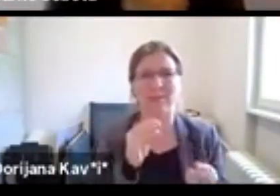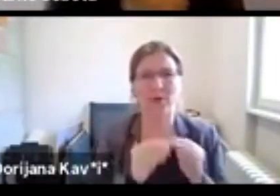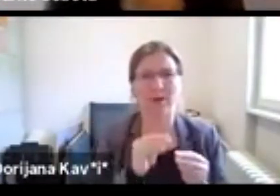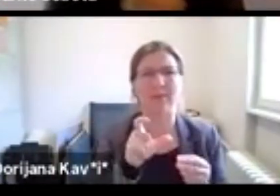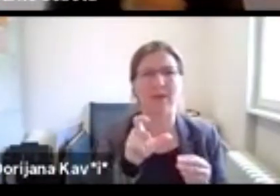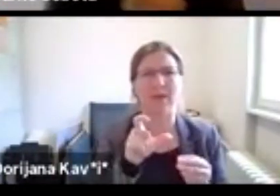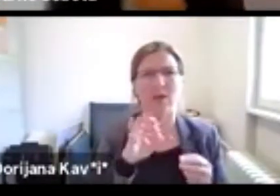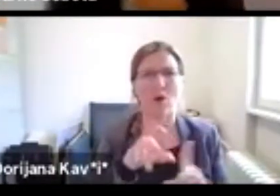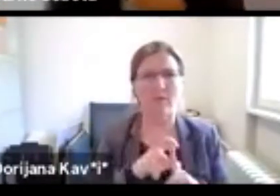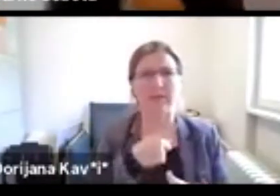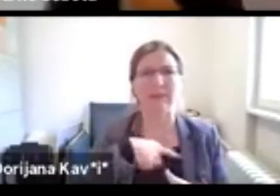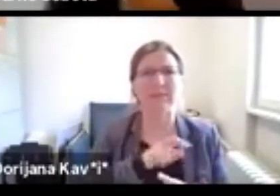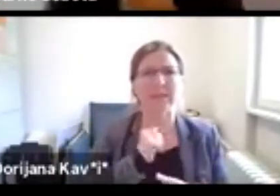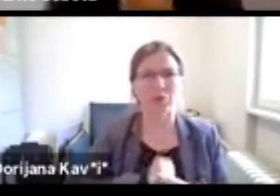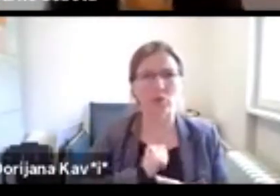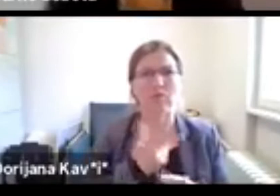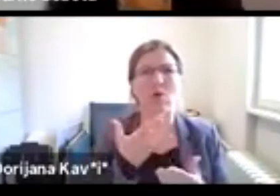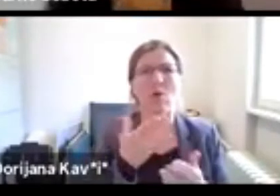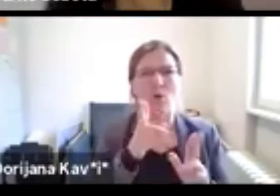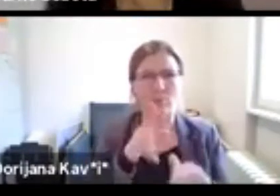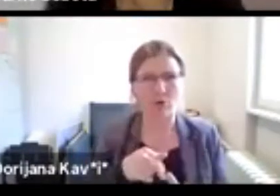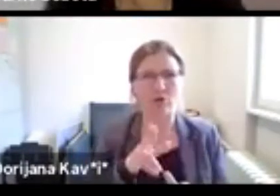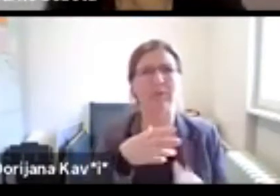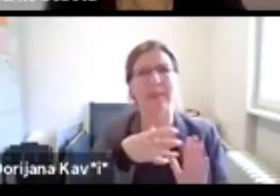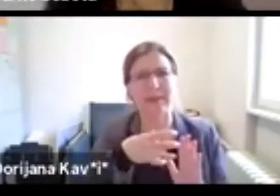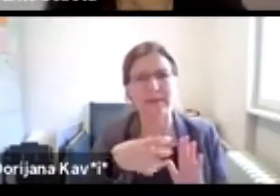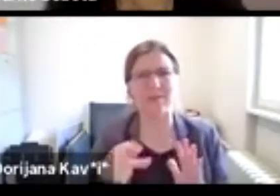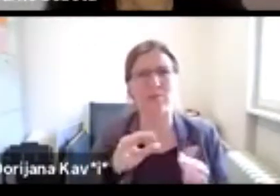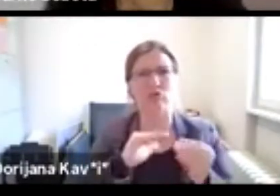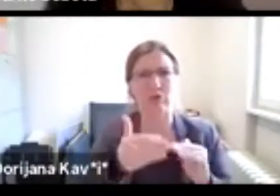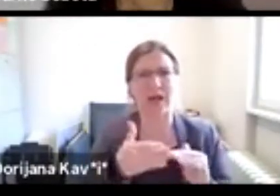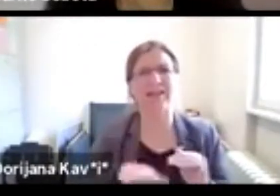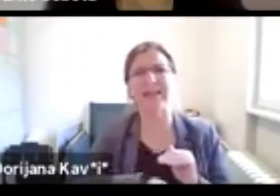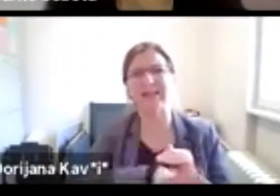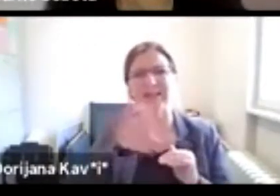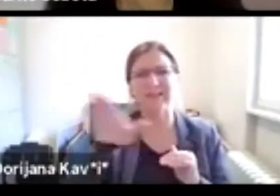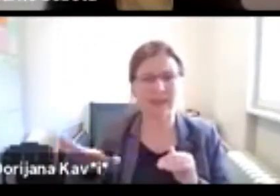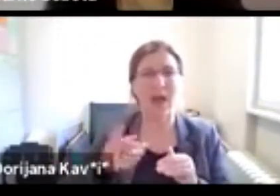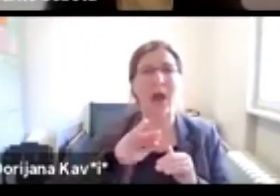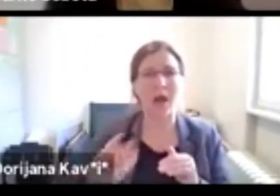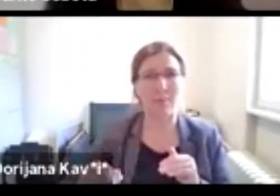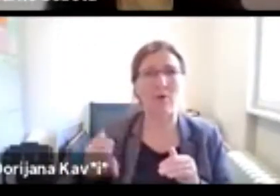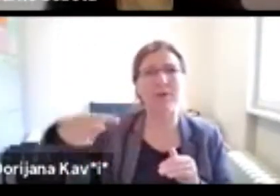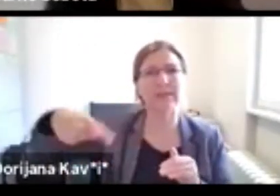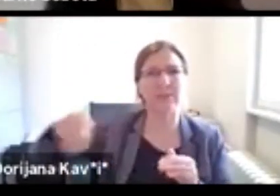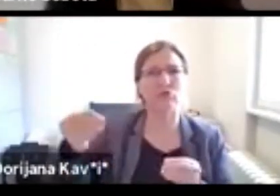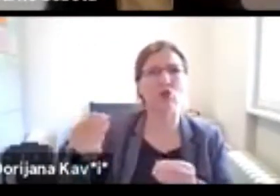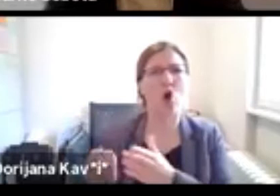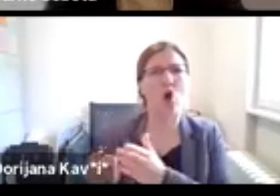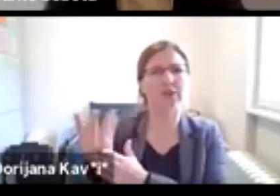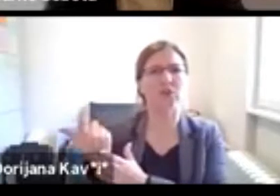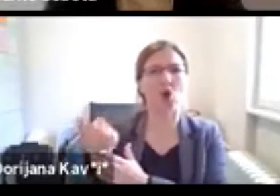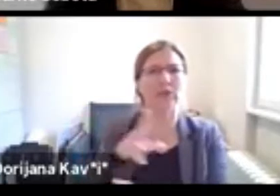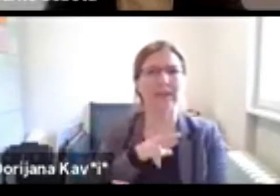mislim da svime koliko možemo, da dalje nastavljamo suradnju sa svim osobito sa onima kojima je grad Zagreb osnivač, ali naravno i sa